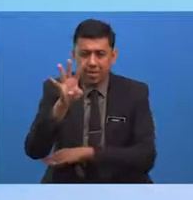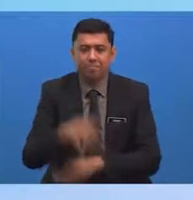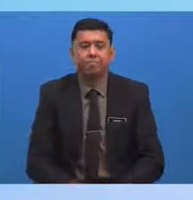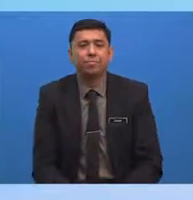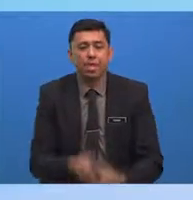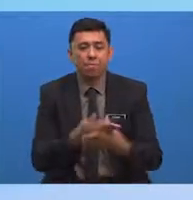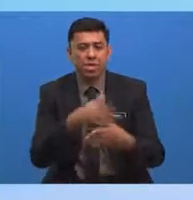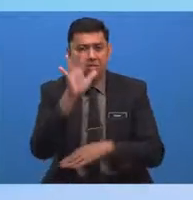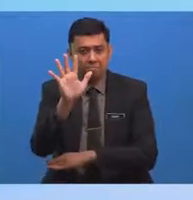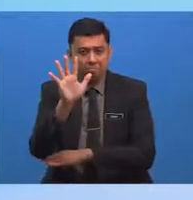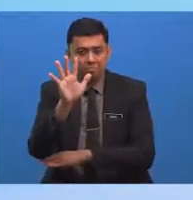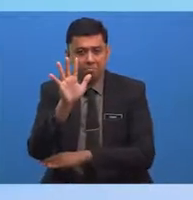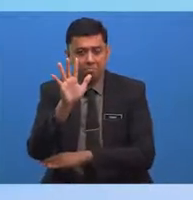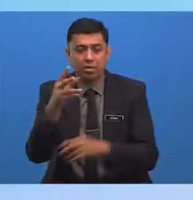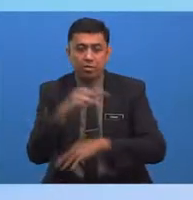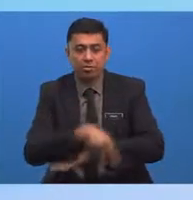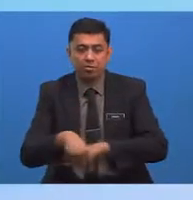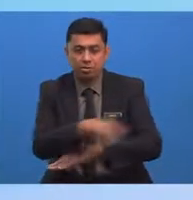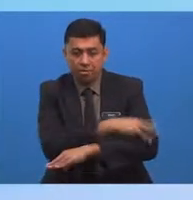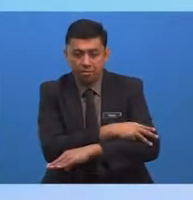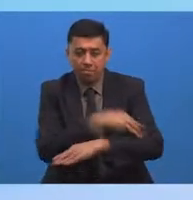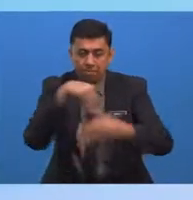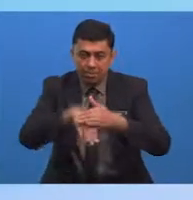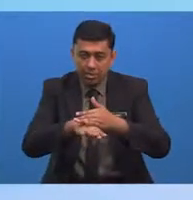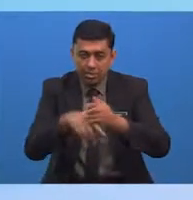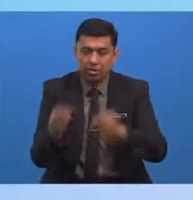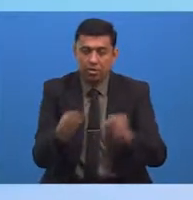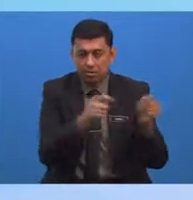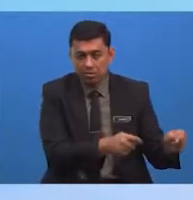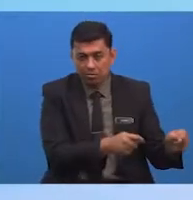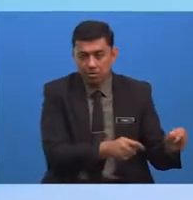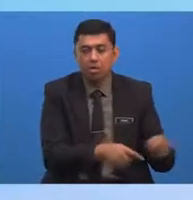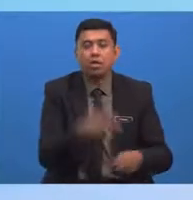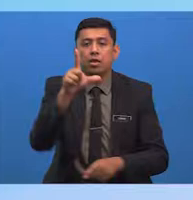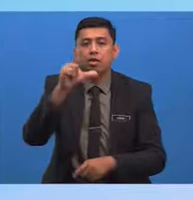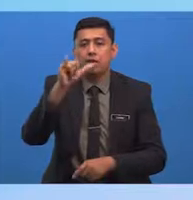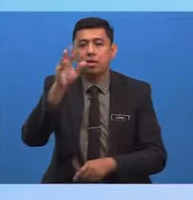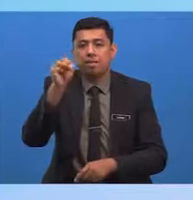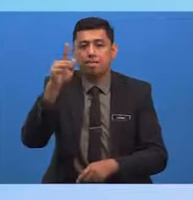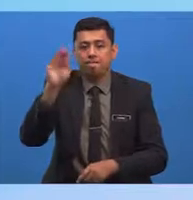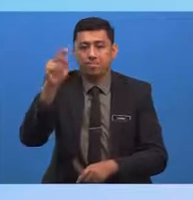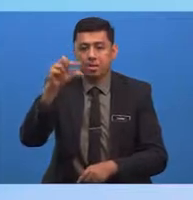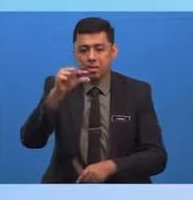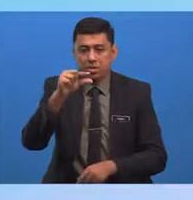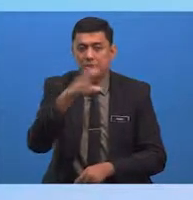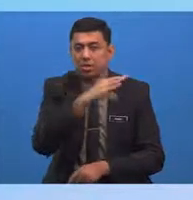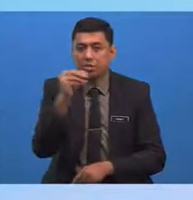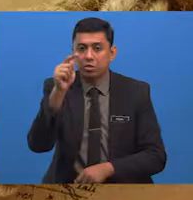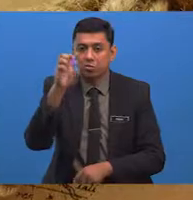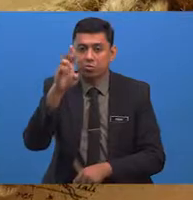sekali bahagian kelima. Kawasan-kawasan yang termasuk dalam pentadbiran ini ialah Limbang, Terusan dan